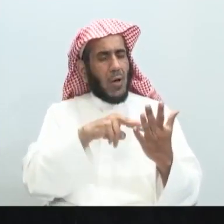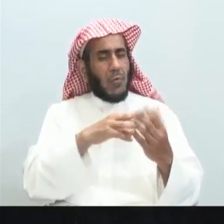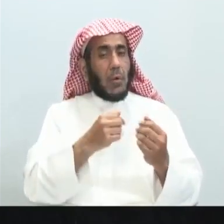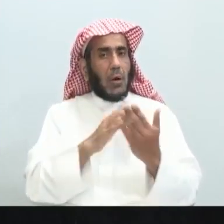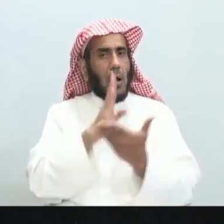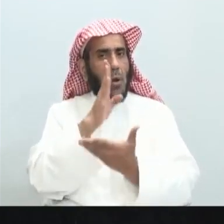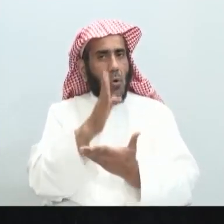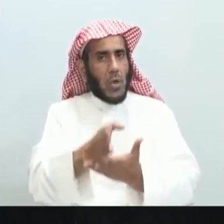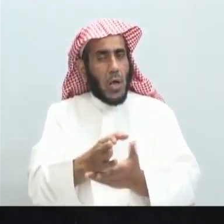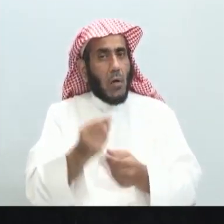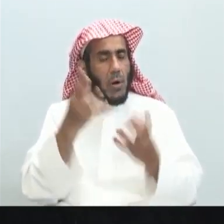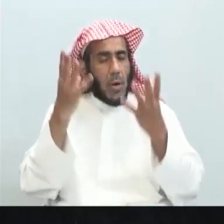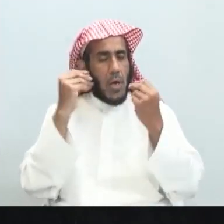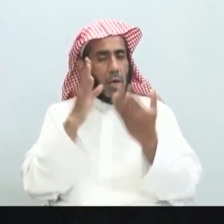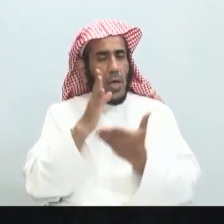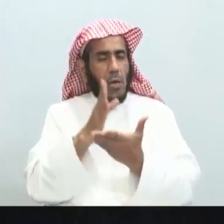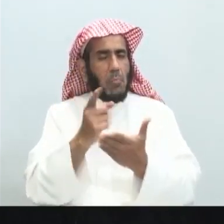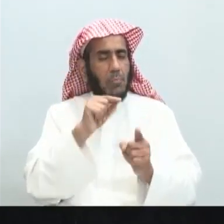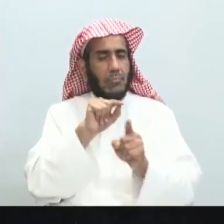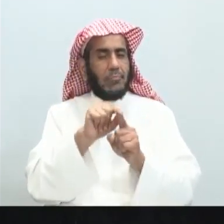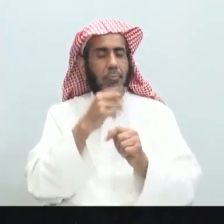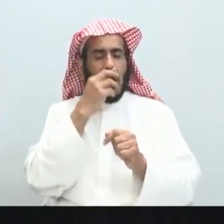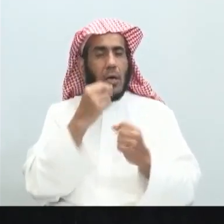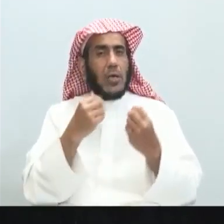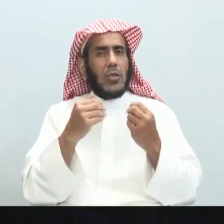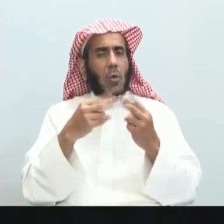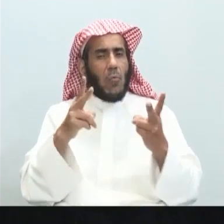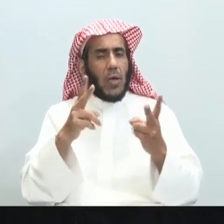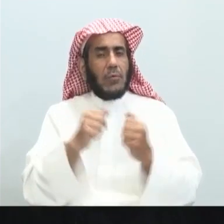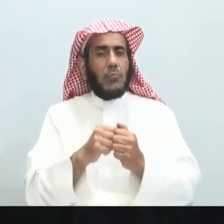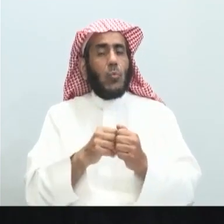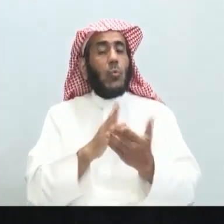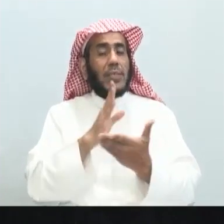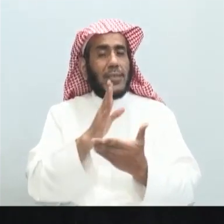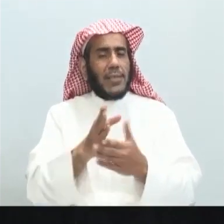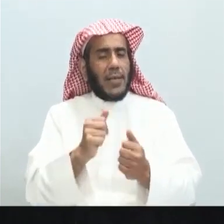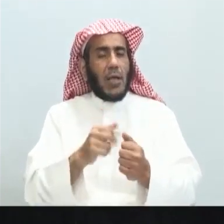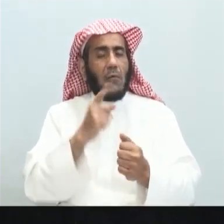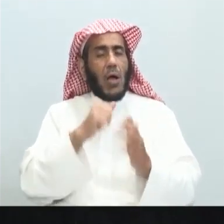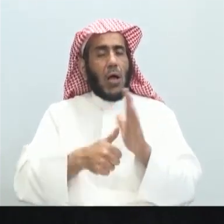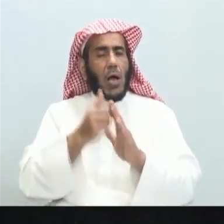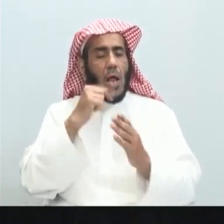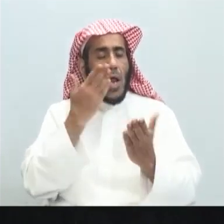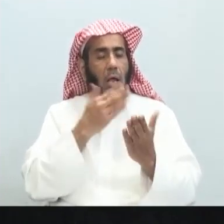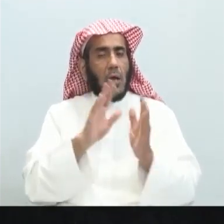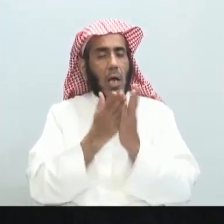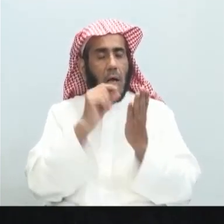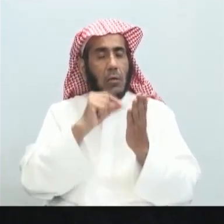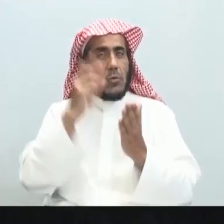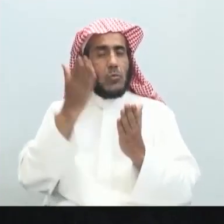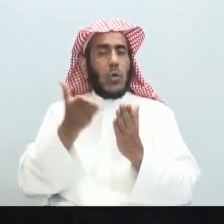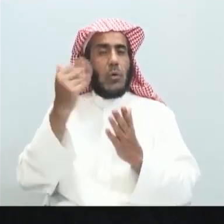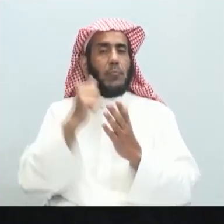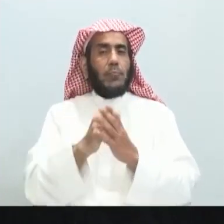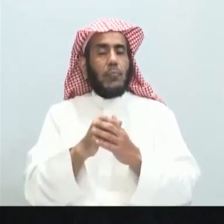الهدى من رام العلم من رام التوفيق والسداد فعليه ان يقرا كتاب الله سبحانه